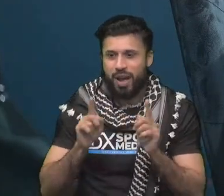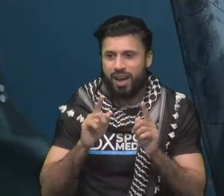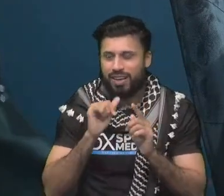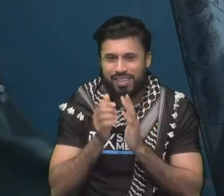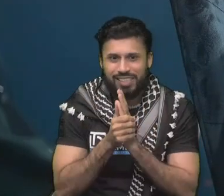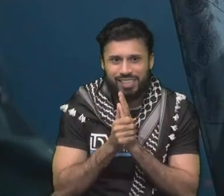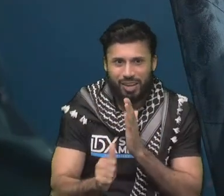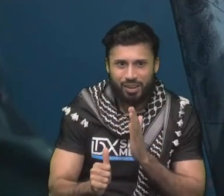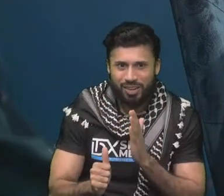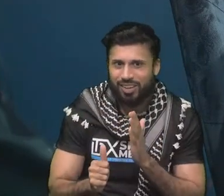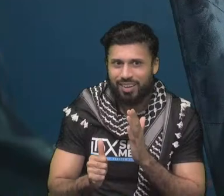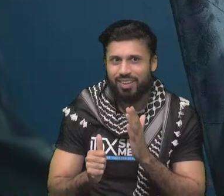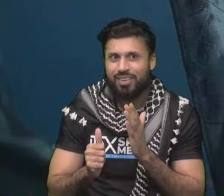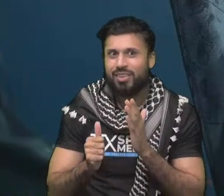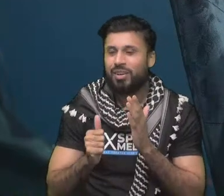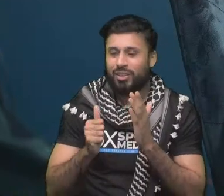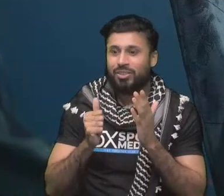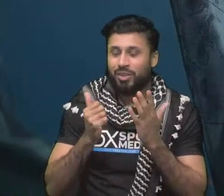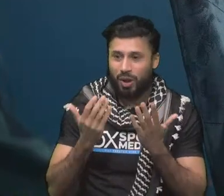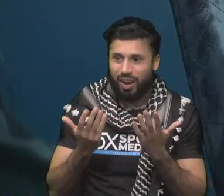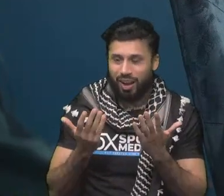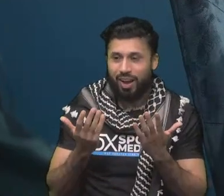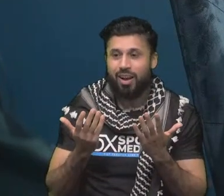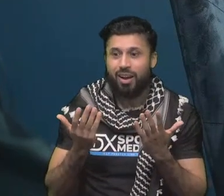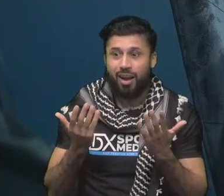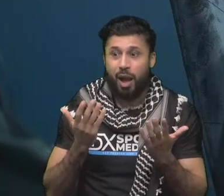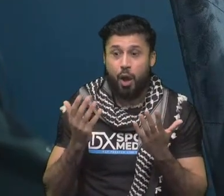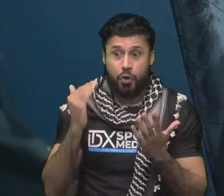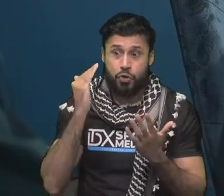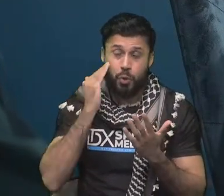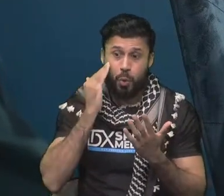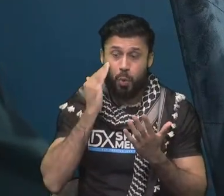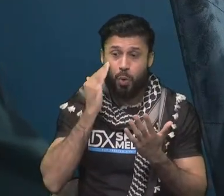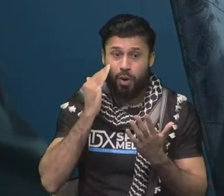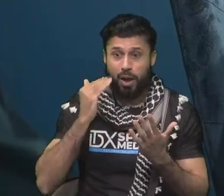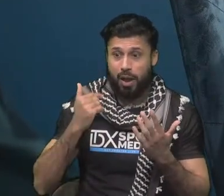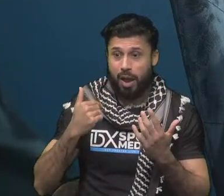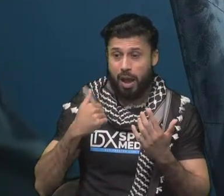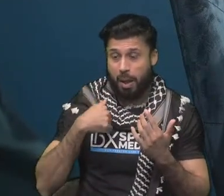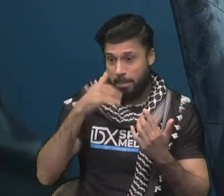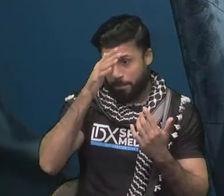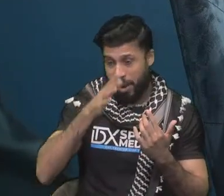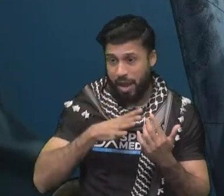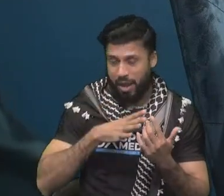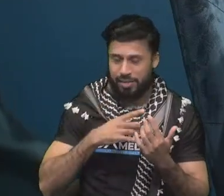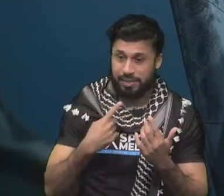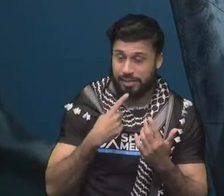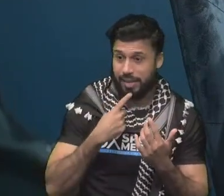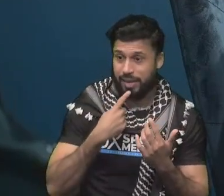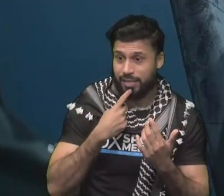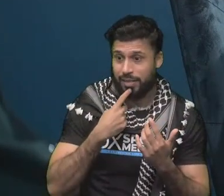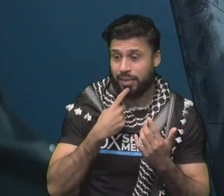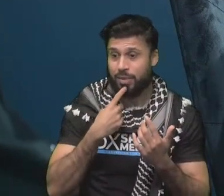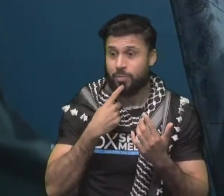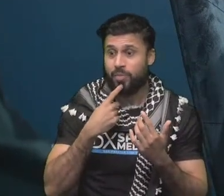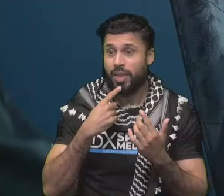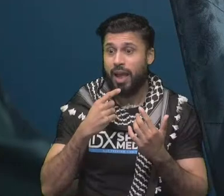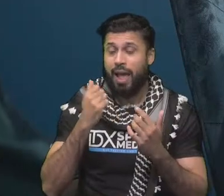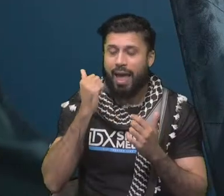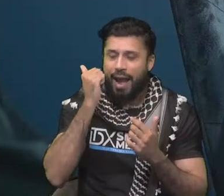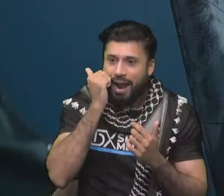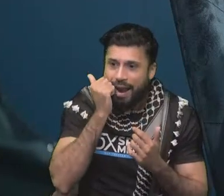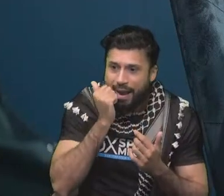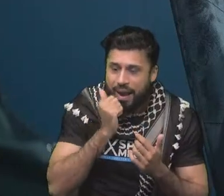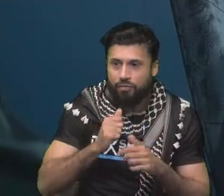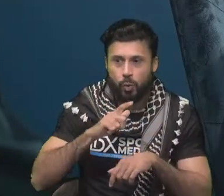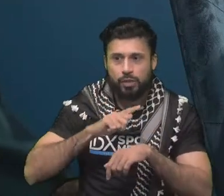غفر ذلك أجمعه. He goes, look, I do whatever I want to do. And then I say, Subhanallah, wa bihamdihi 100 times.